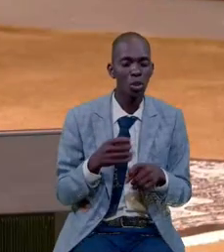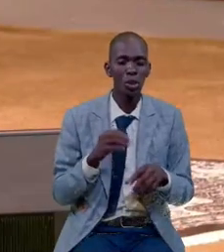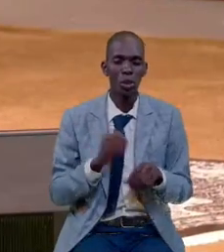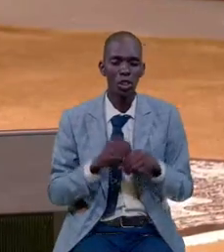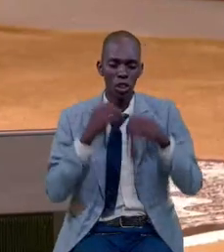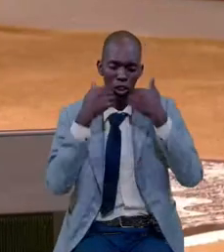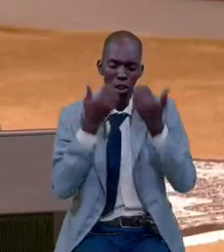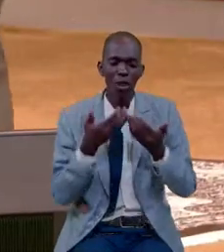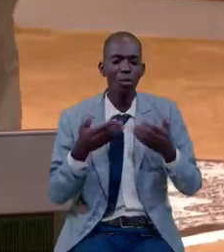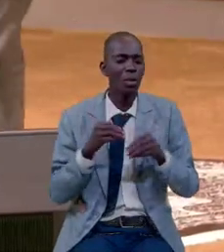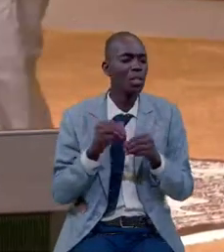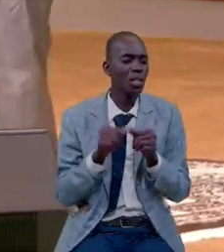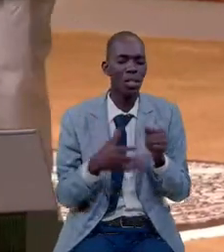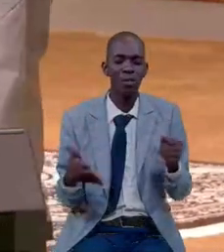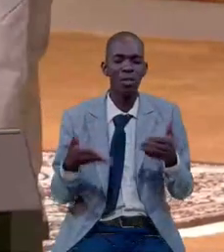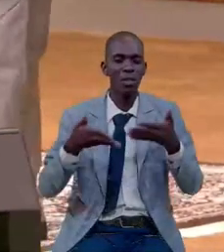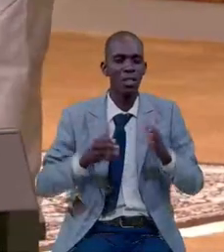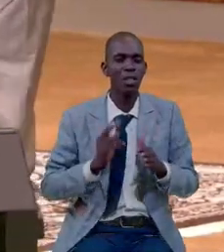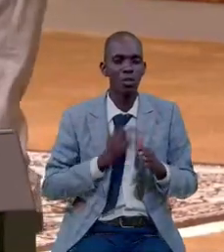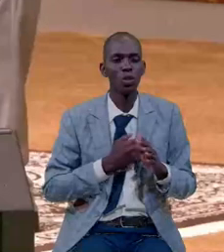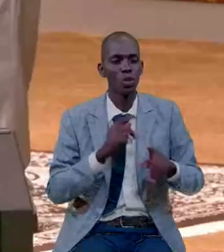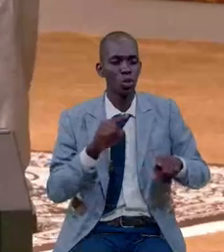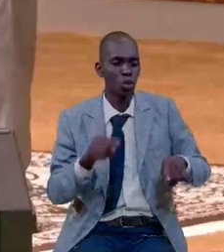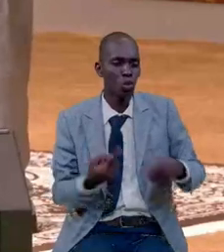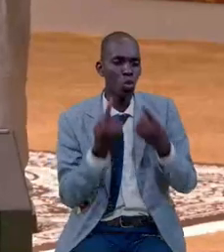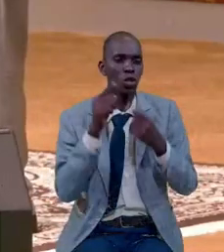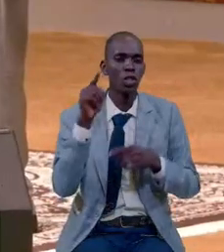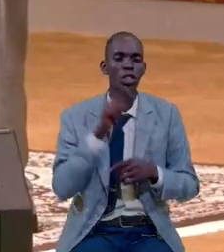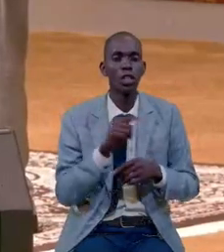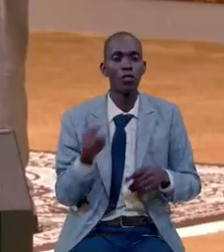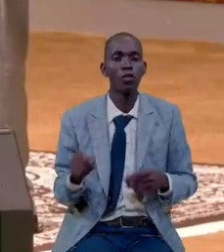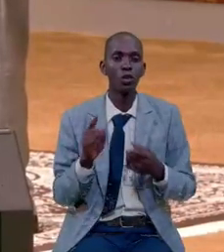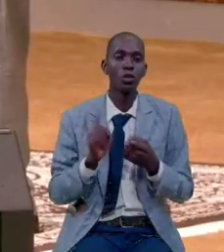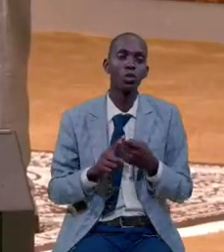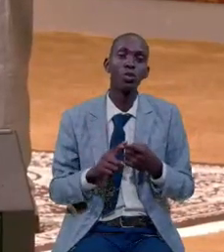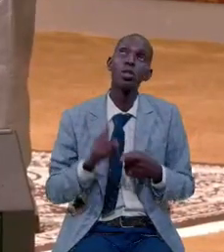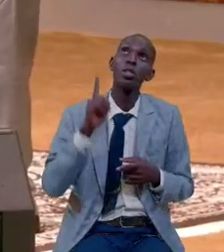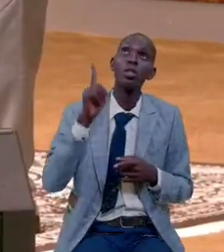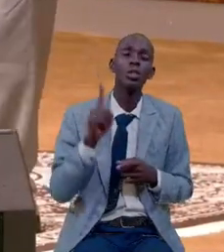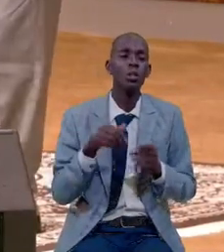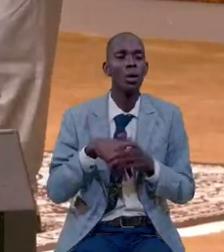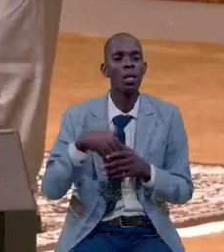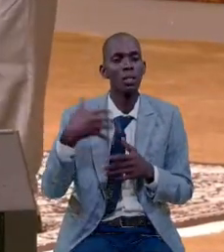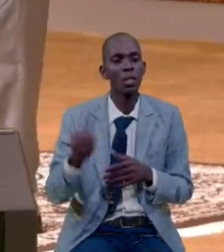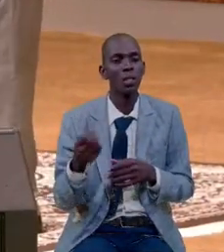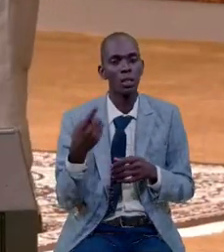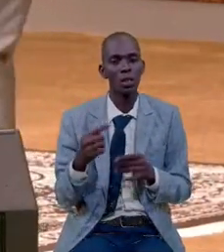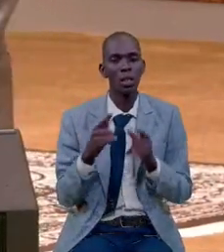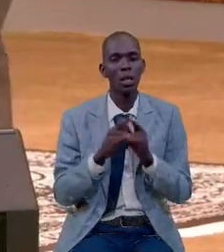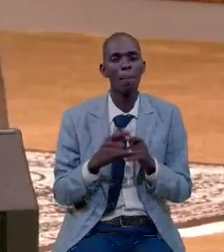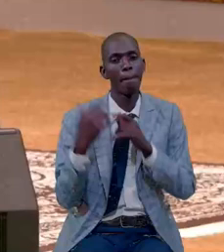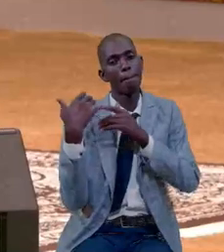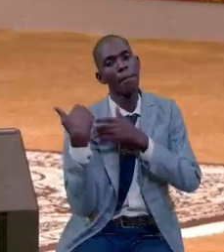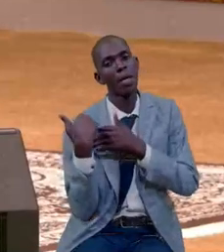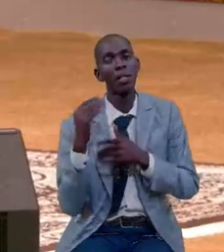Sortons donc pour aller à lui hors du camp, en portant son opprobre. Le